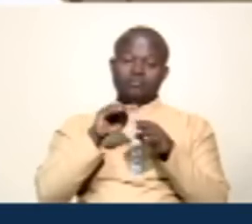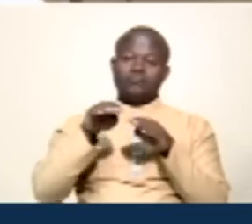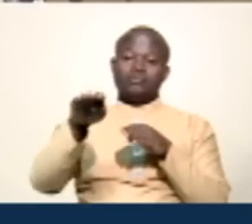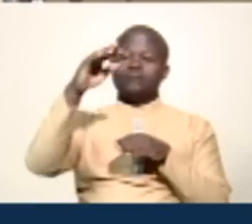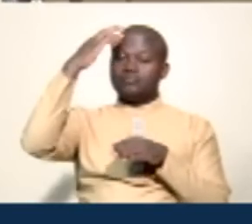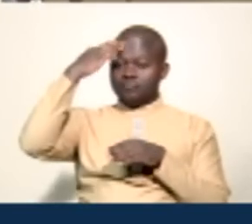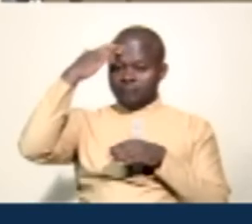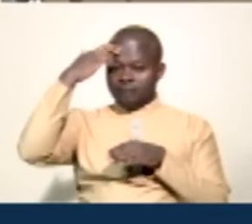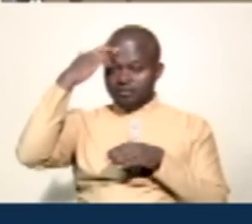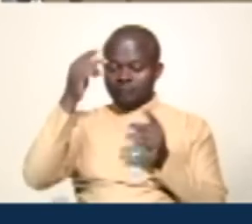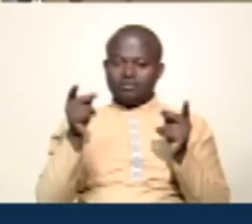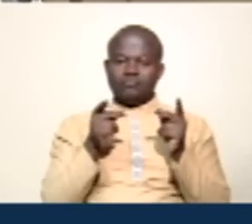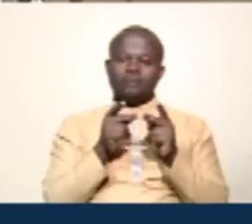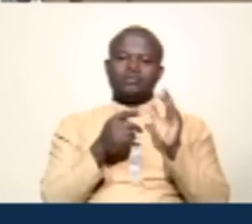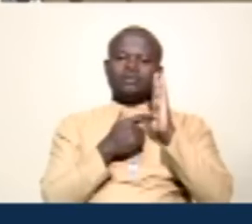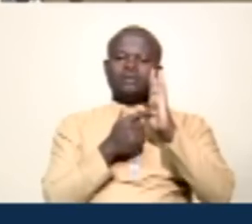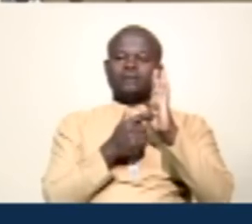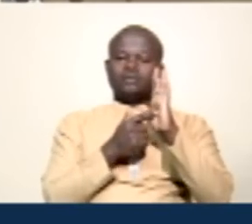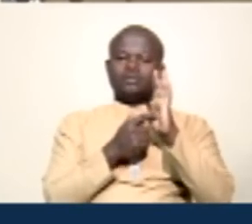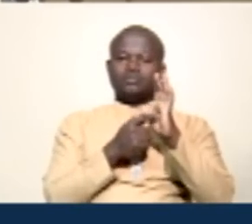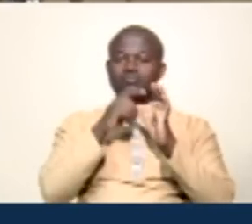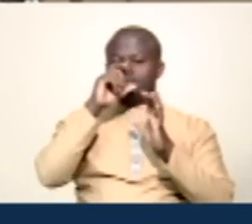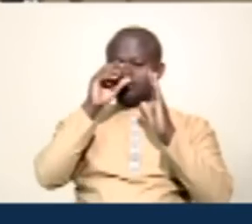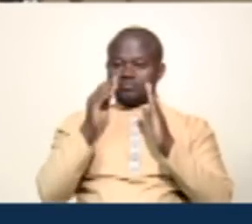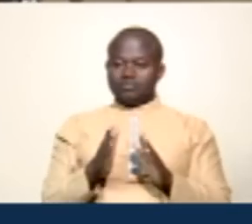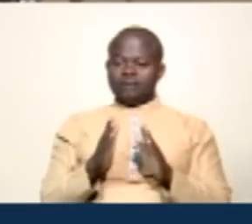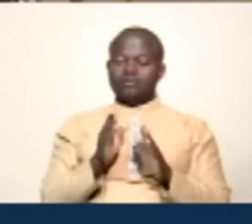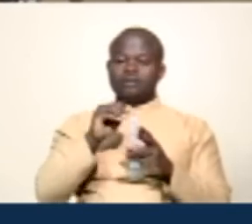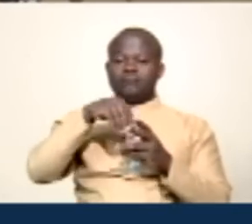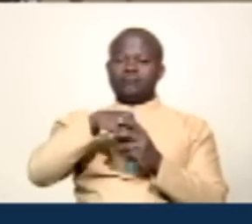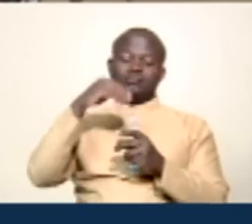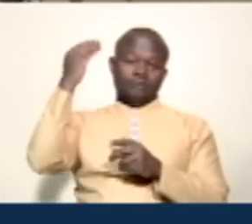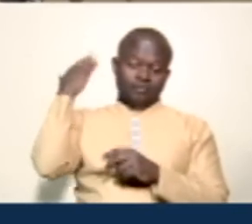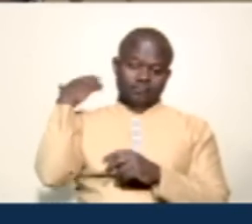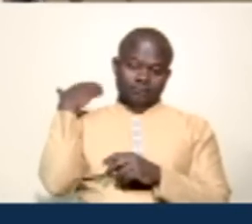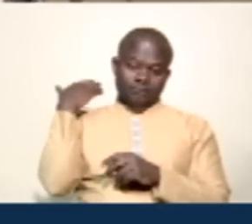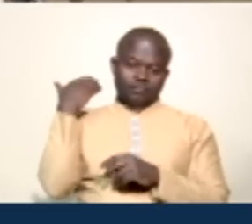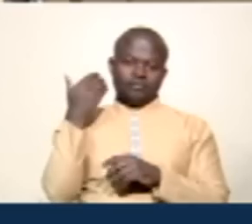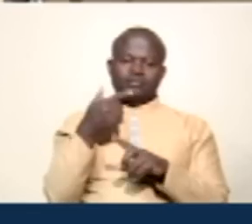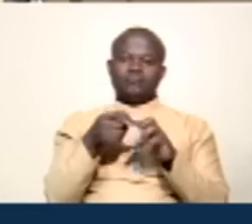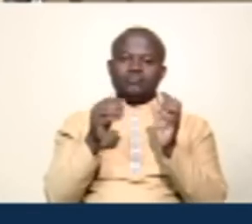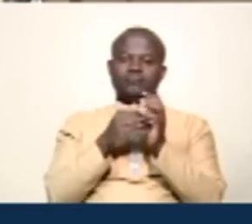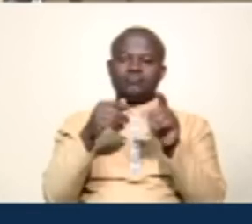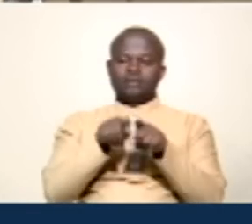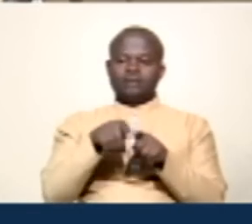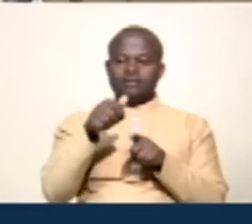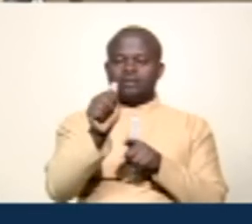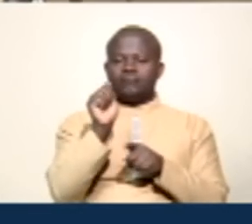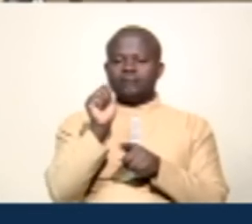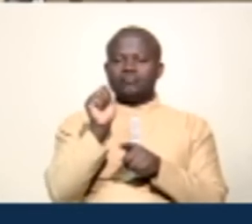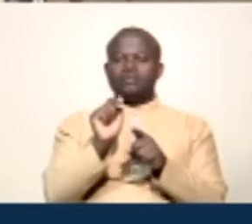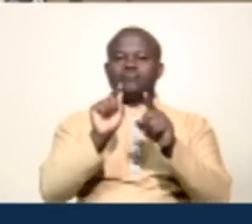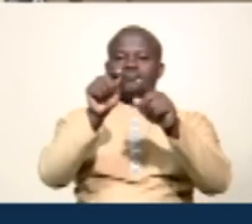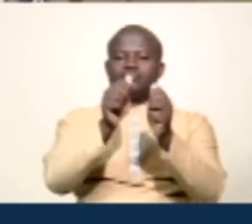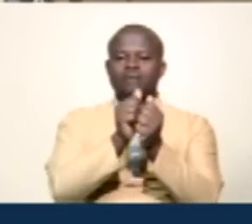kwibukira, ni ahantu tweretswe n'interahamwe yari irimo icyo gihe, nayo yagiye ndetse